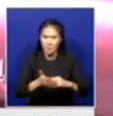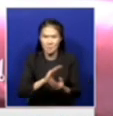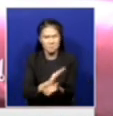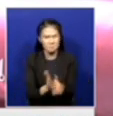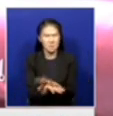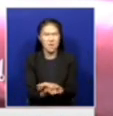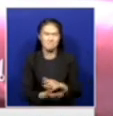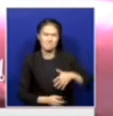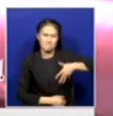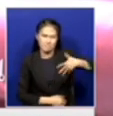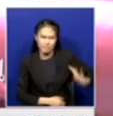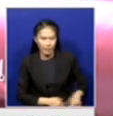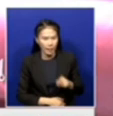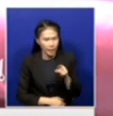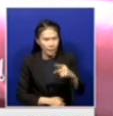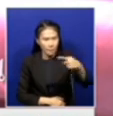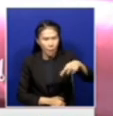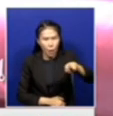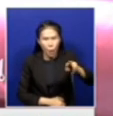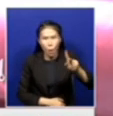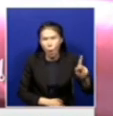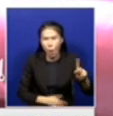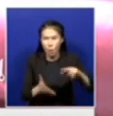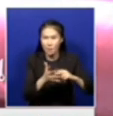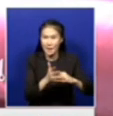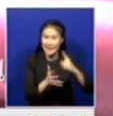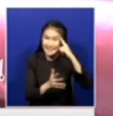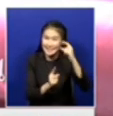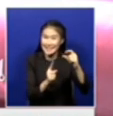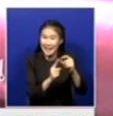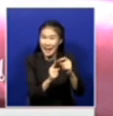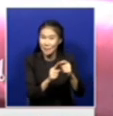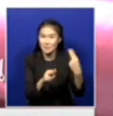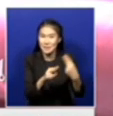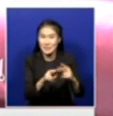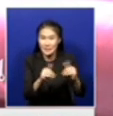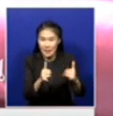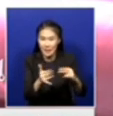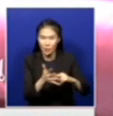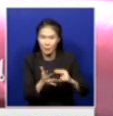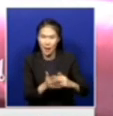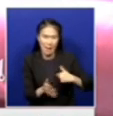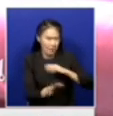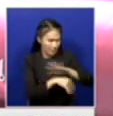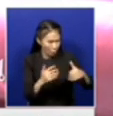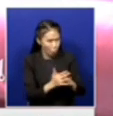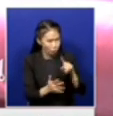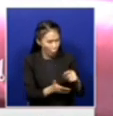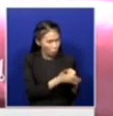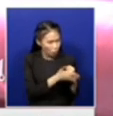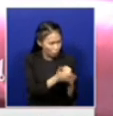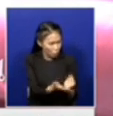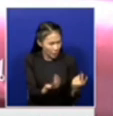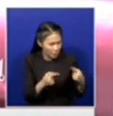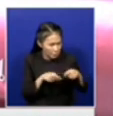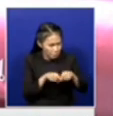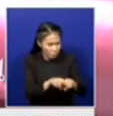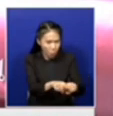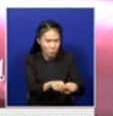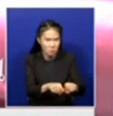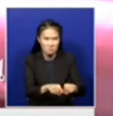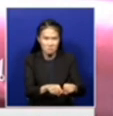าถึงไม่บอกว่าพระราชกำหนดที่ท่านตั้งชื่อเล่นว่าเราไม่ทิ้งกันเนี่ยเขาถึงไปเปลี่ยน